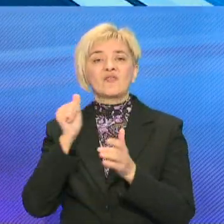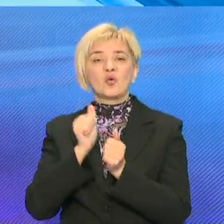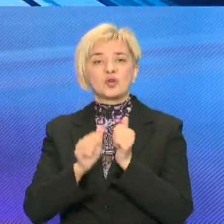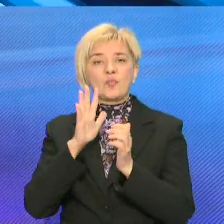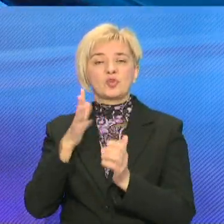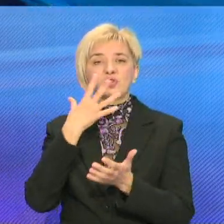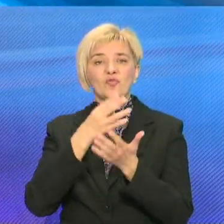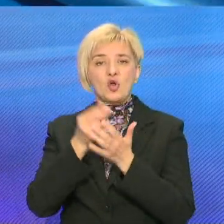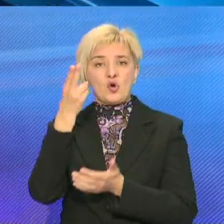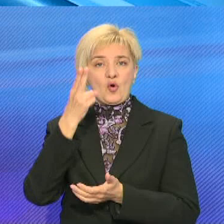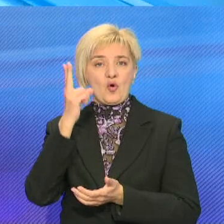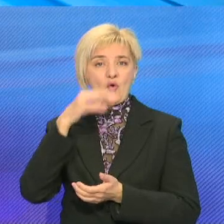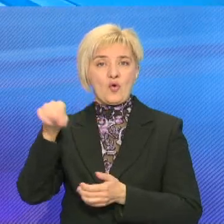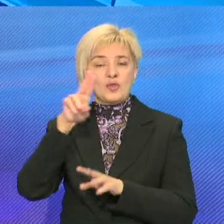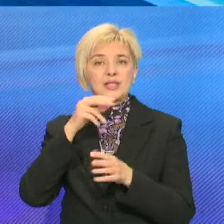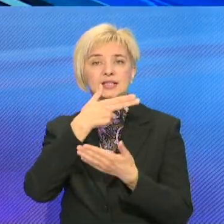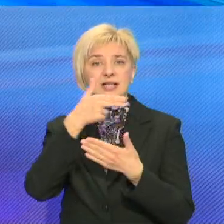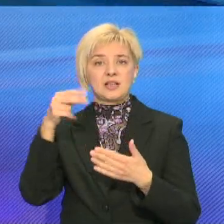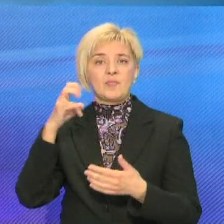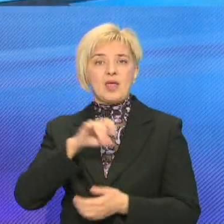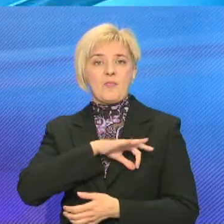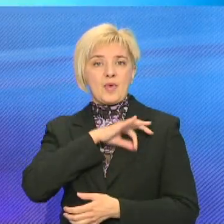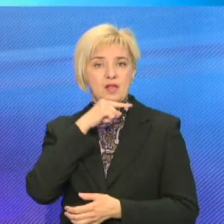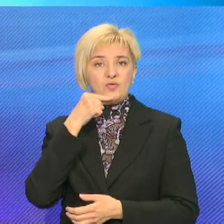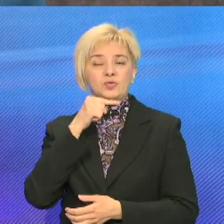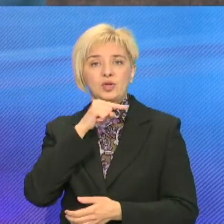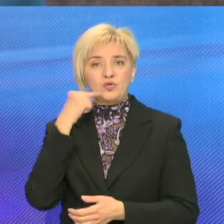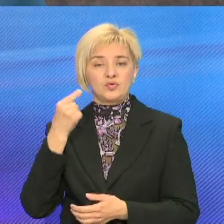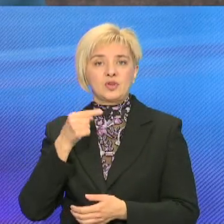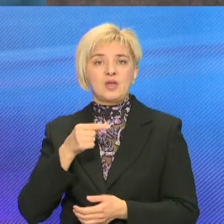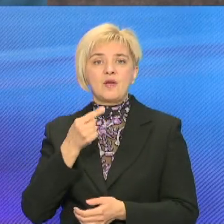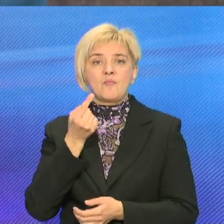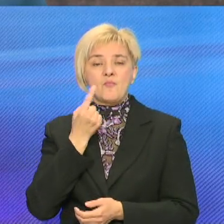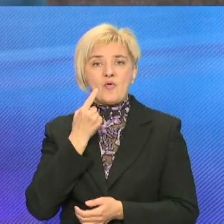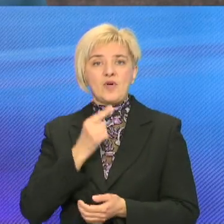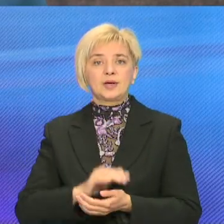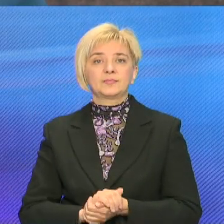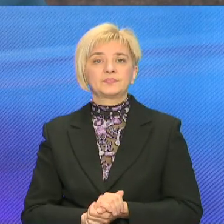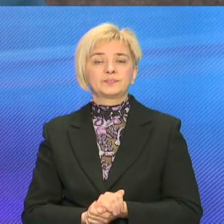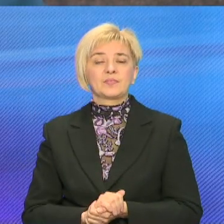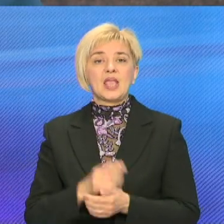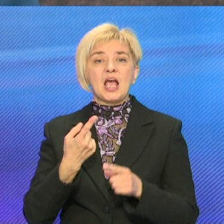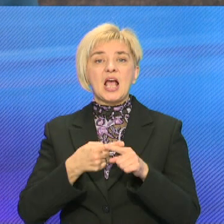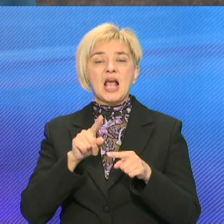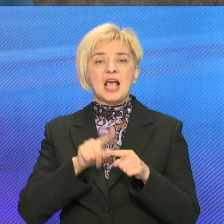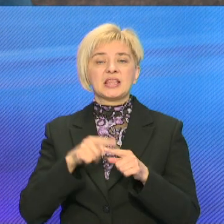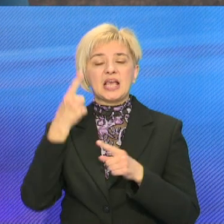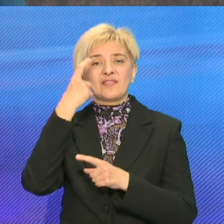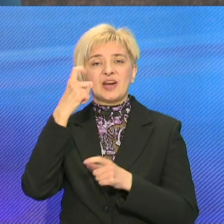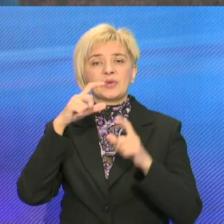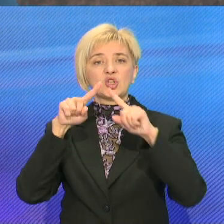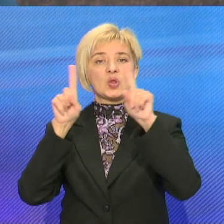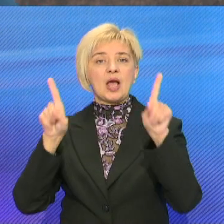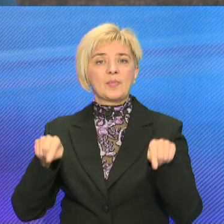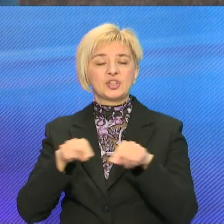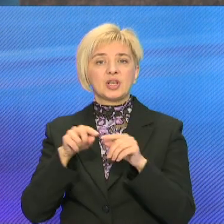на белорусской, русской, английской мовах. Это информационная табличка на трех языках с QR-кодом,